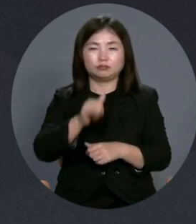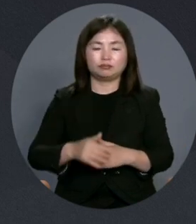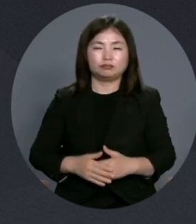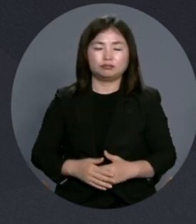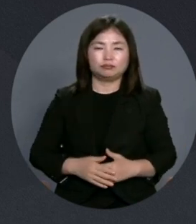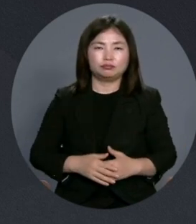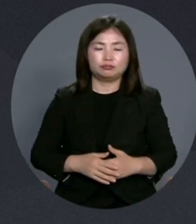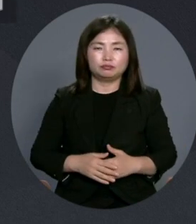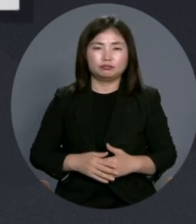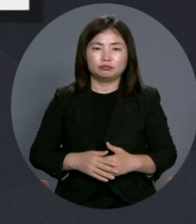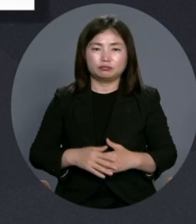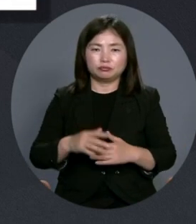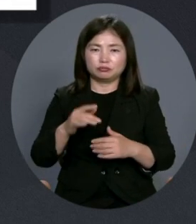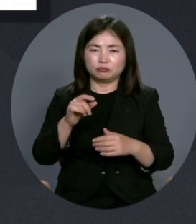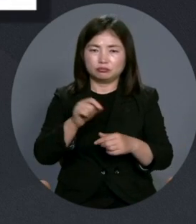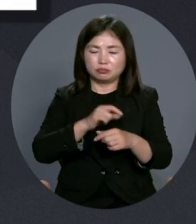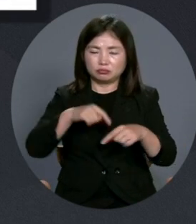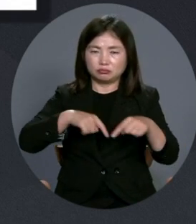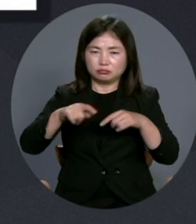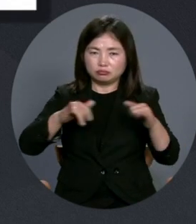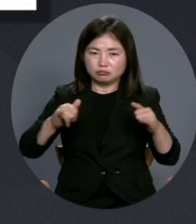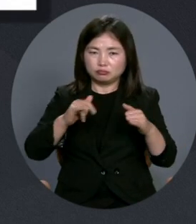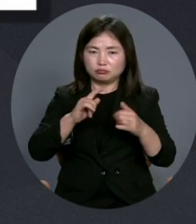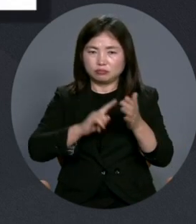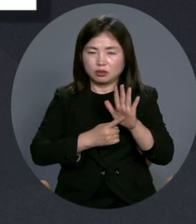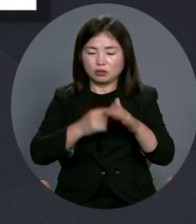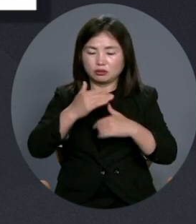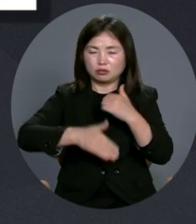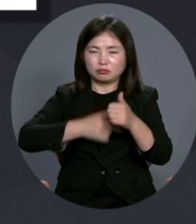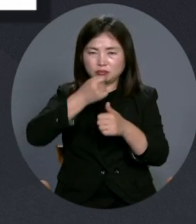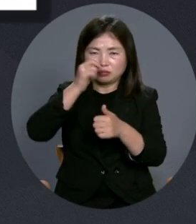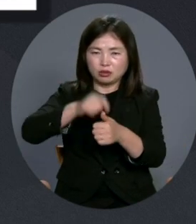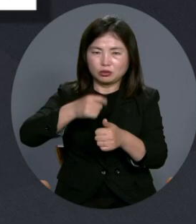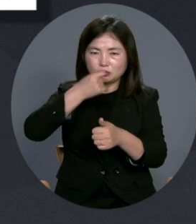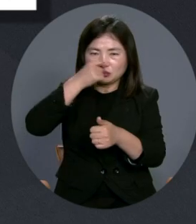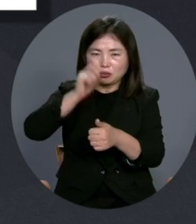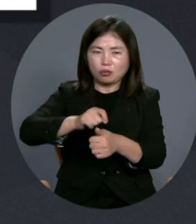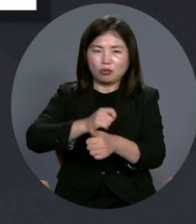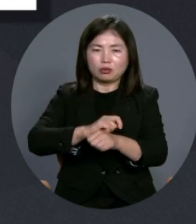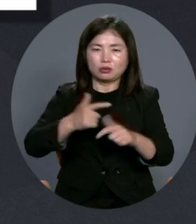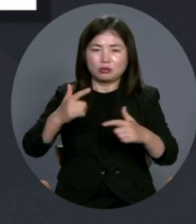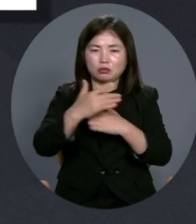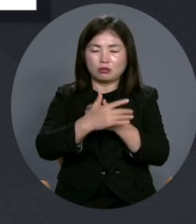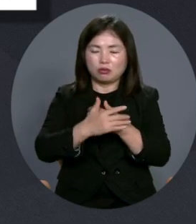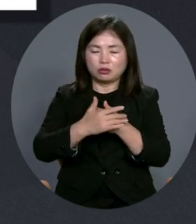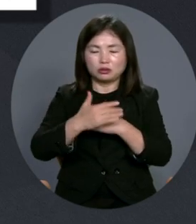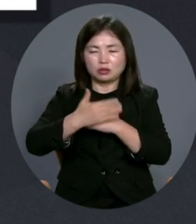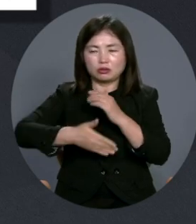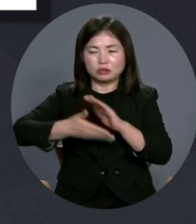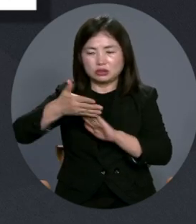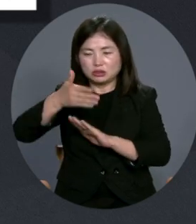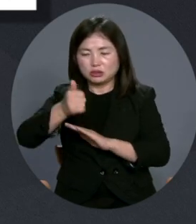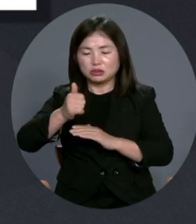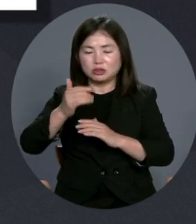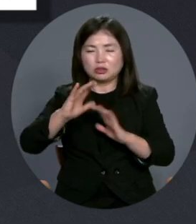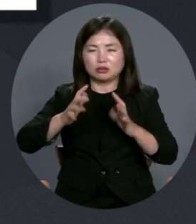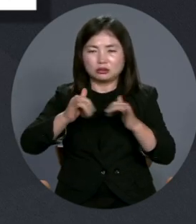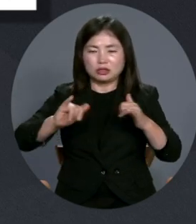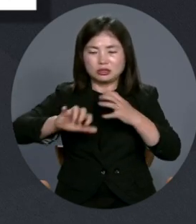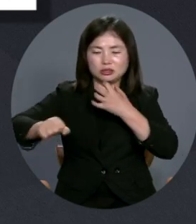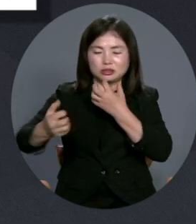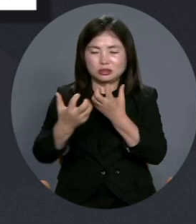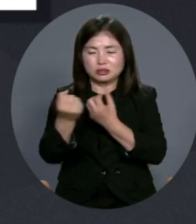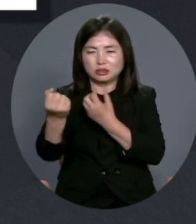주장했습니다 특정 정치 성향을 뛰면서 대구시를 표마 조롱해 대구 시전과 시민을 이간질